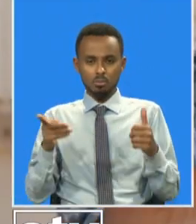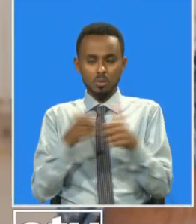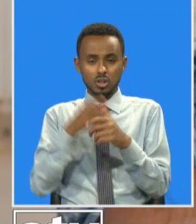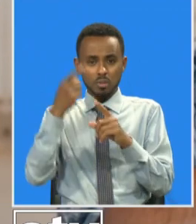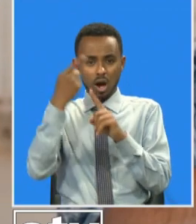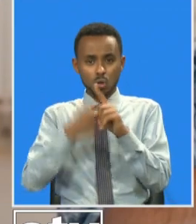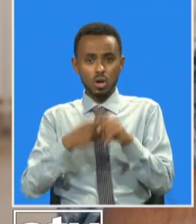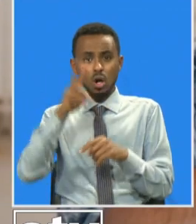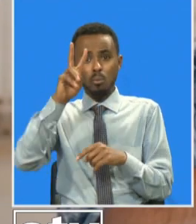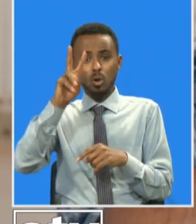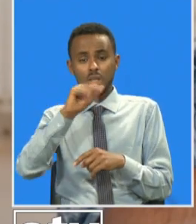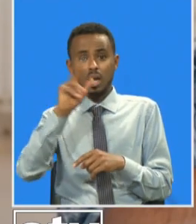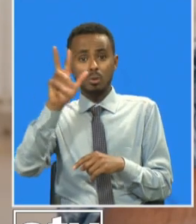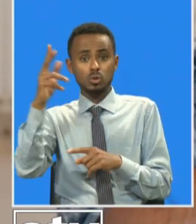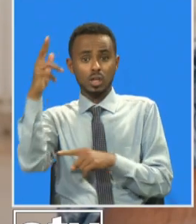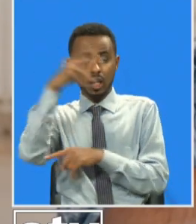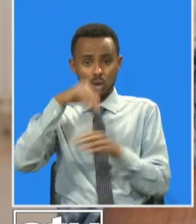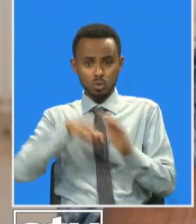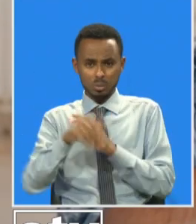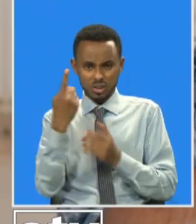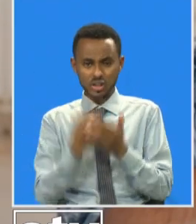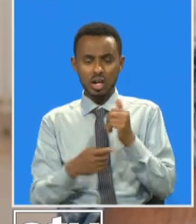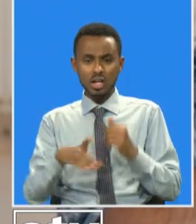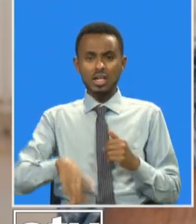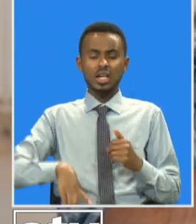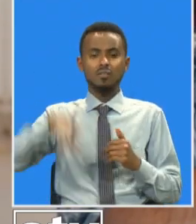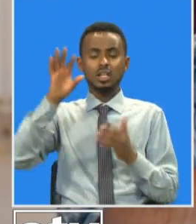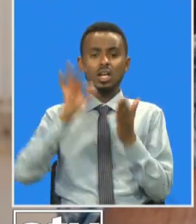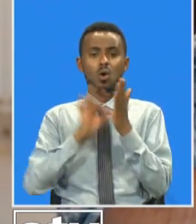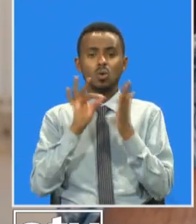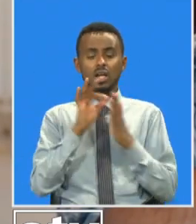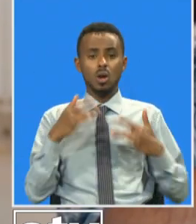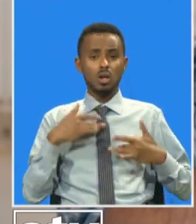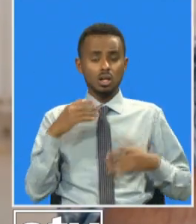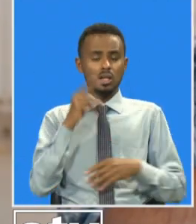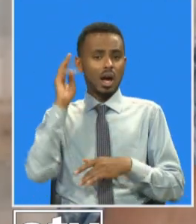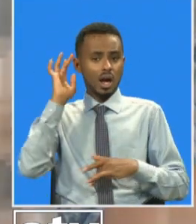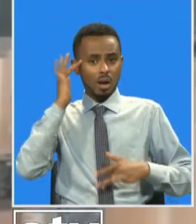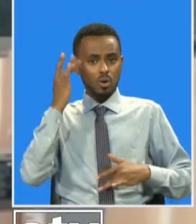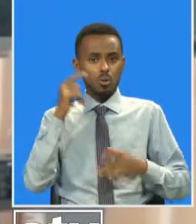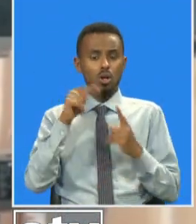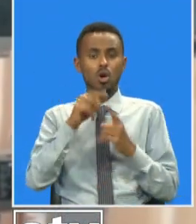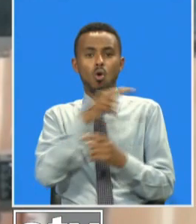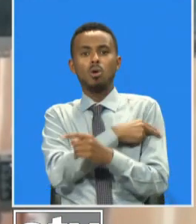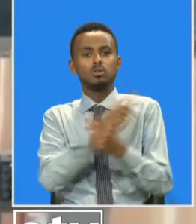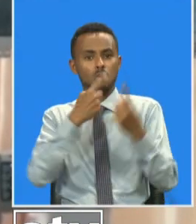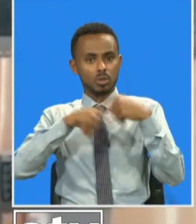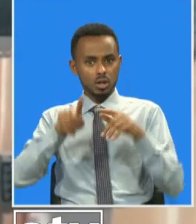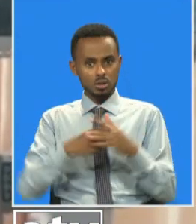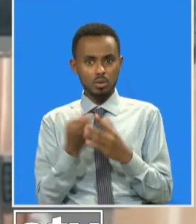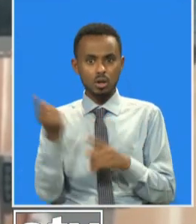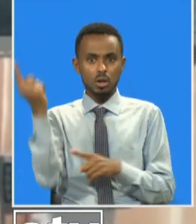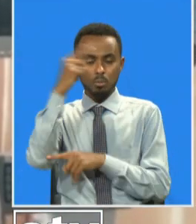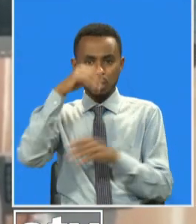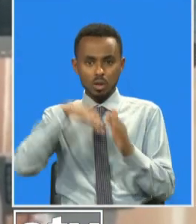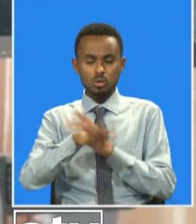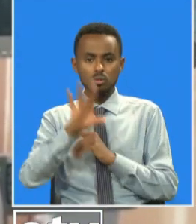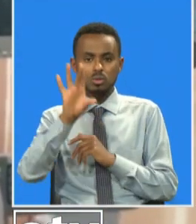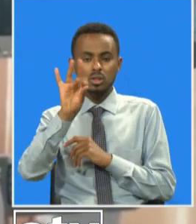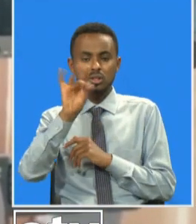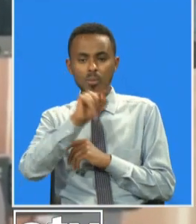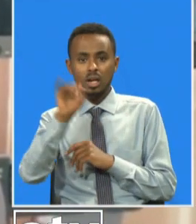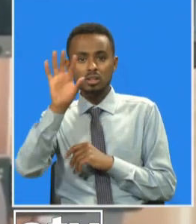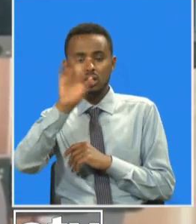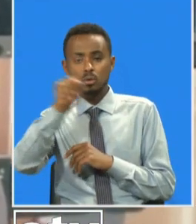በመጀመሪያ ወር በሁለትና ሶስት ቀናት ውስጥ ብቻ ከፍተኛ ቁጥር ያለው ታካሚ ወደ ሆስፒታሉ መምጣት ጀመረ። በቀን ውስጥም ከ80 እስከ